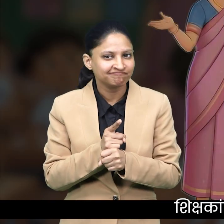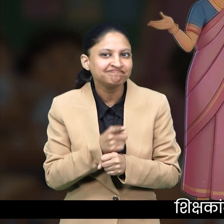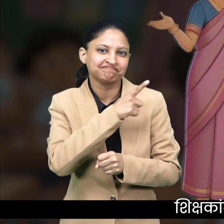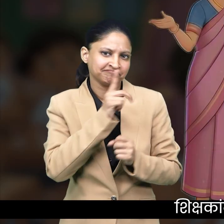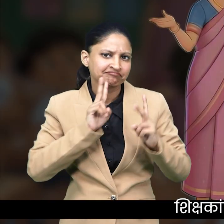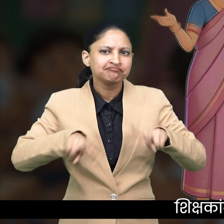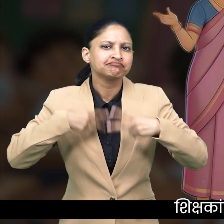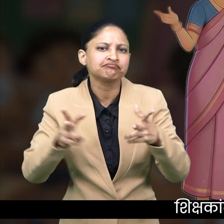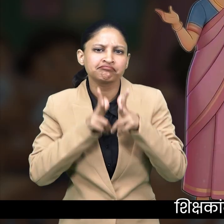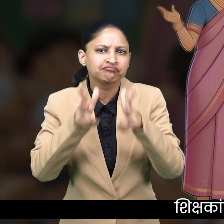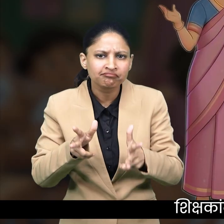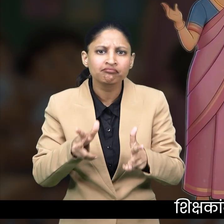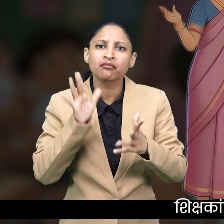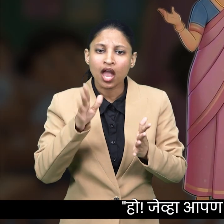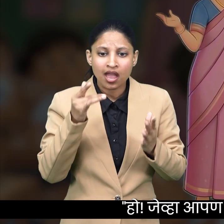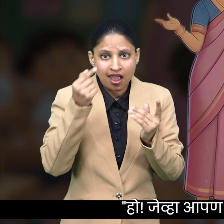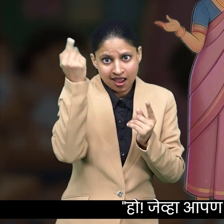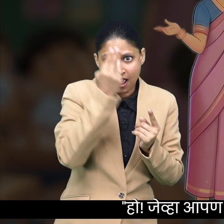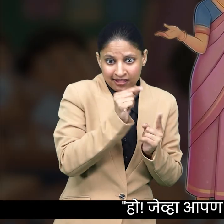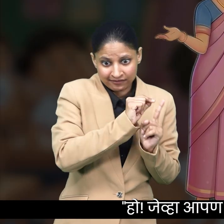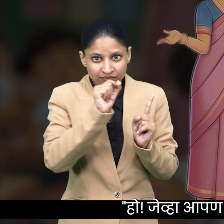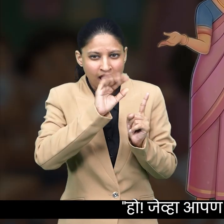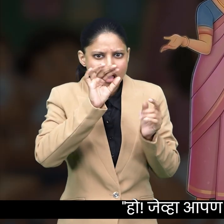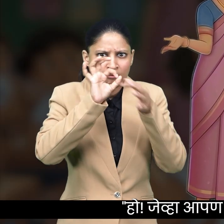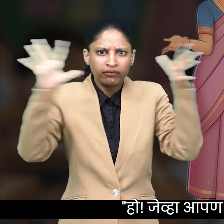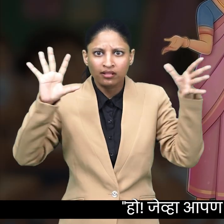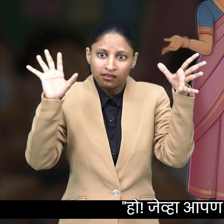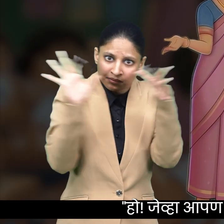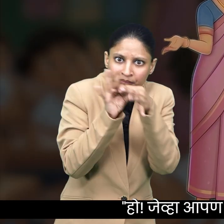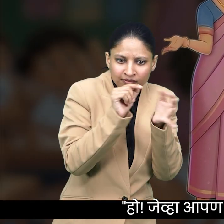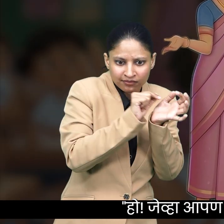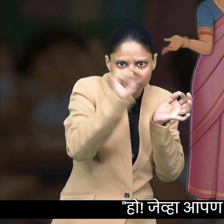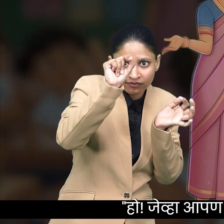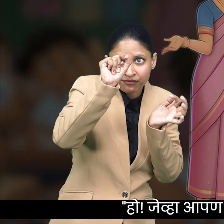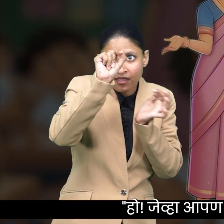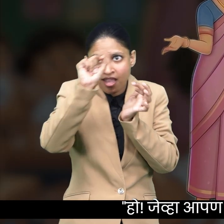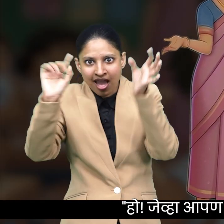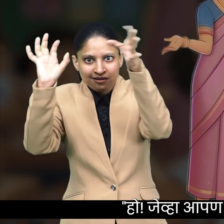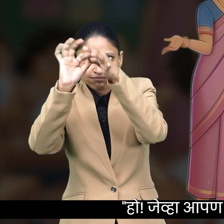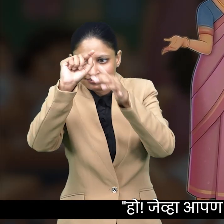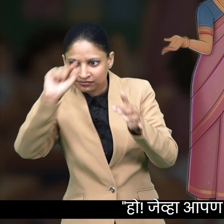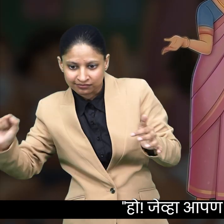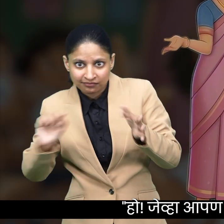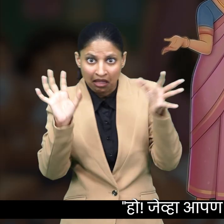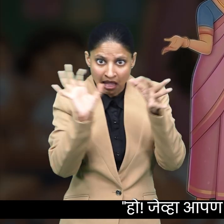शिक्षकांनी मान हलवली आणि उत्तर दिले, हो, जेव्हा आपण सरळ रेषा जोडतो तेव्हा आपल्याला चौरस,